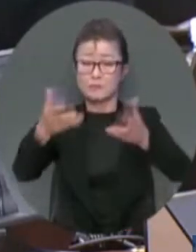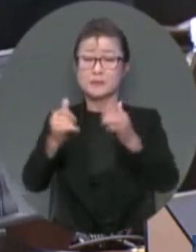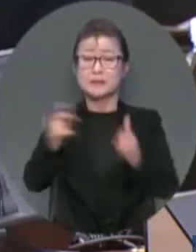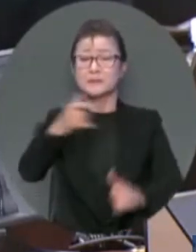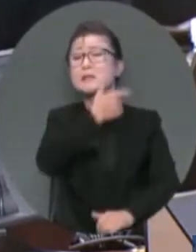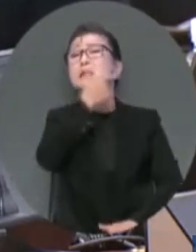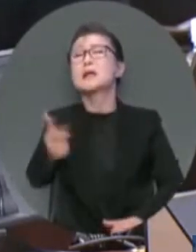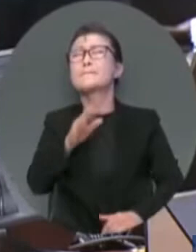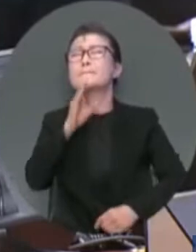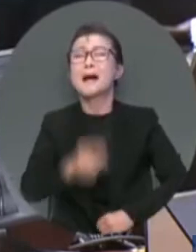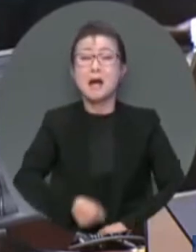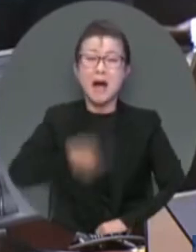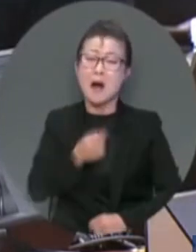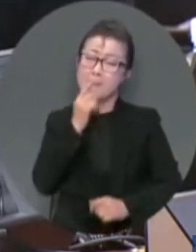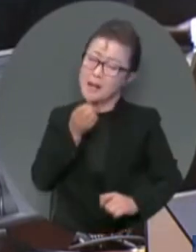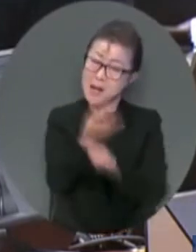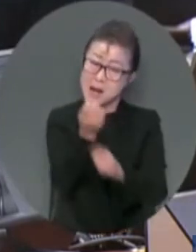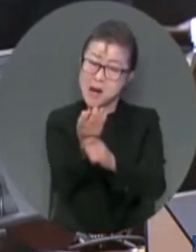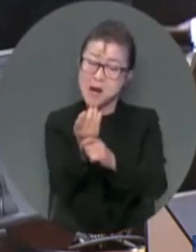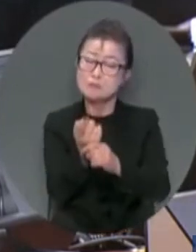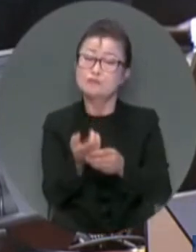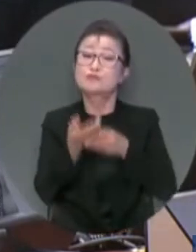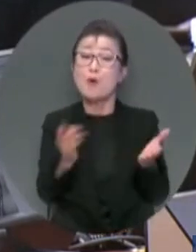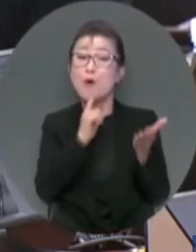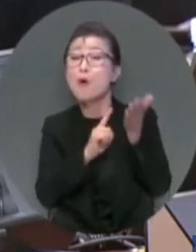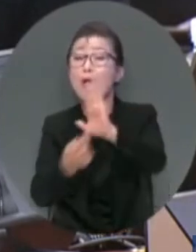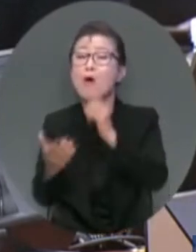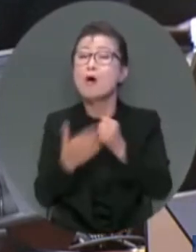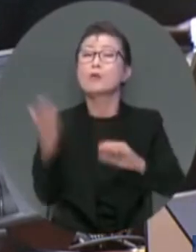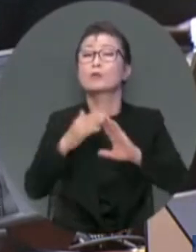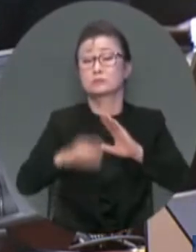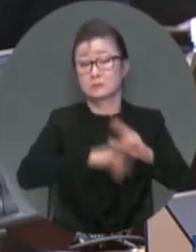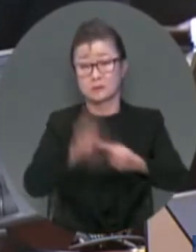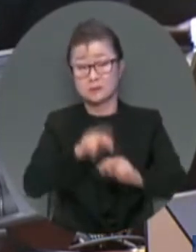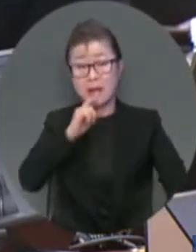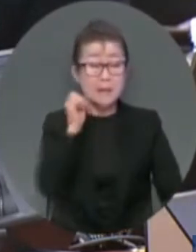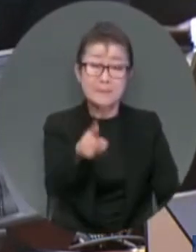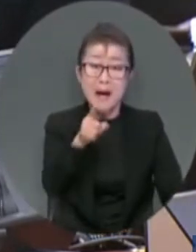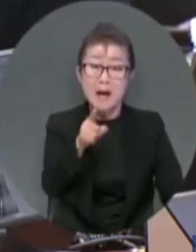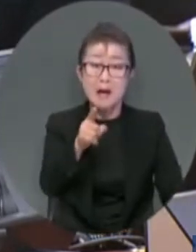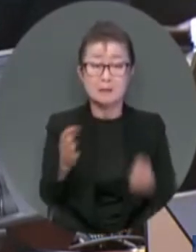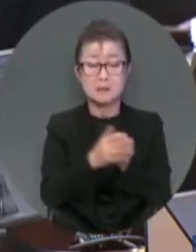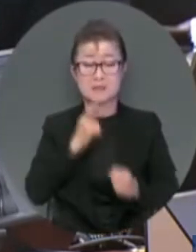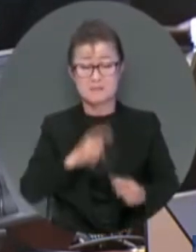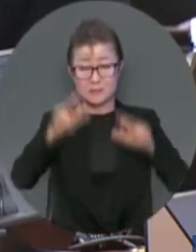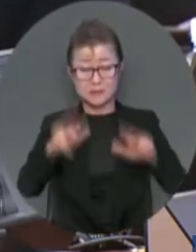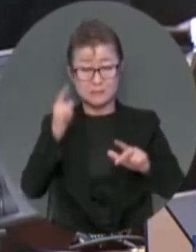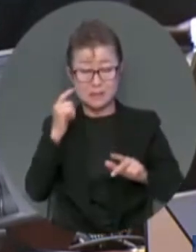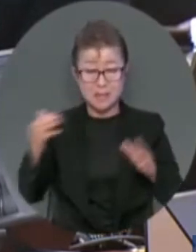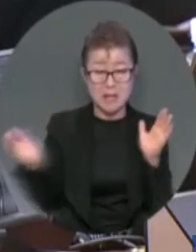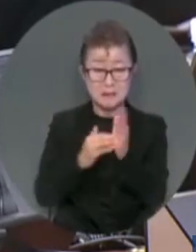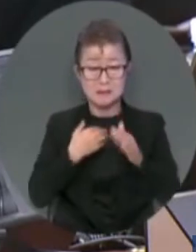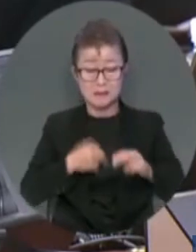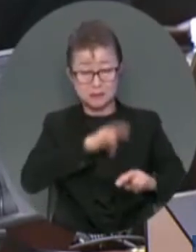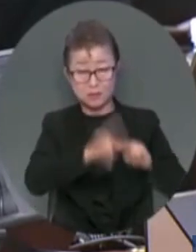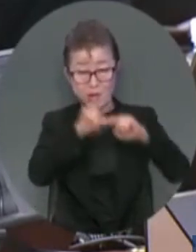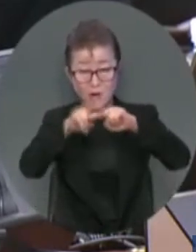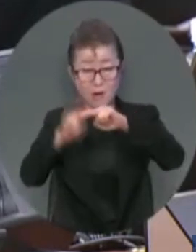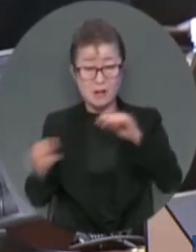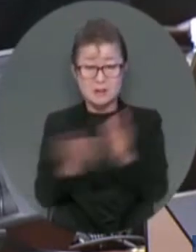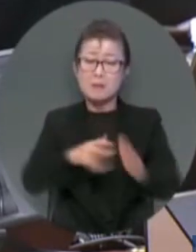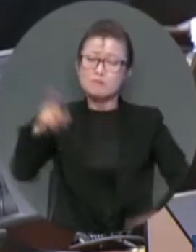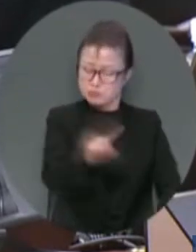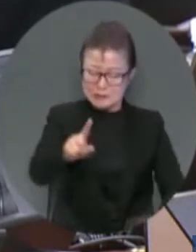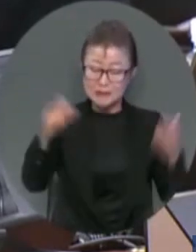국민들에게 사실을 구해야 될 공직자 맞냐고요? 국가의 녹봉을 받으면서 지금 그게 고위직까지 올라와서 뭐 하는